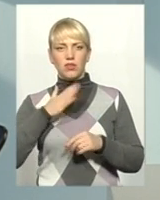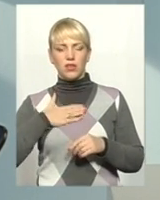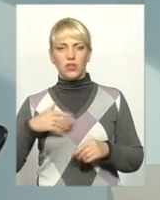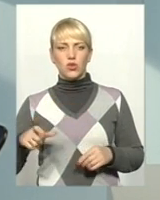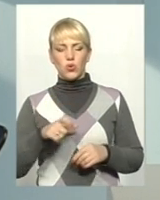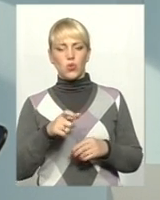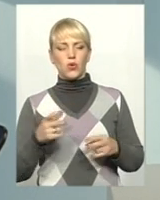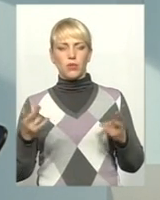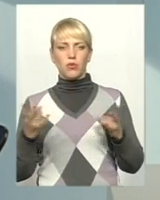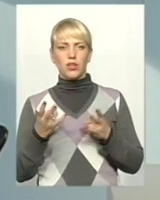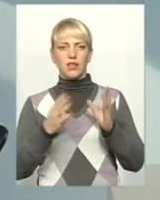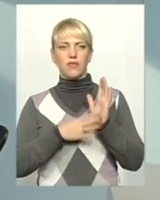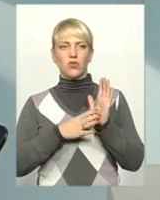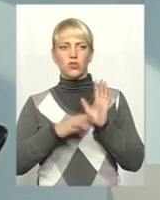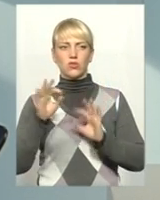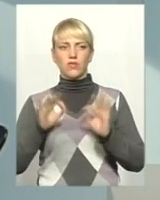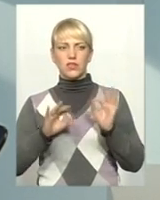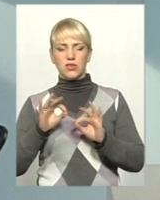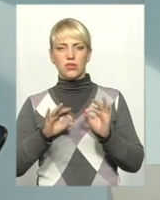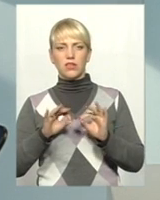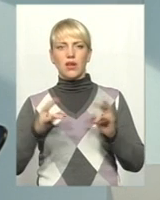сьогодні 90% мережі